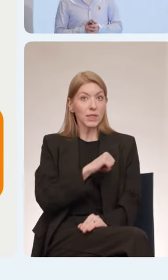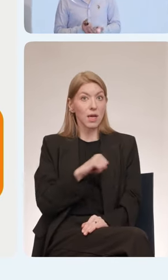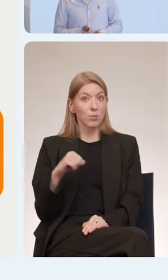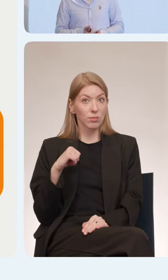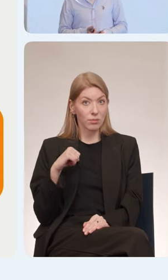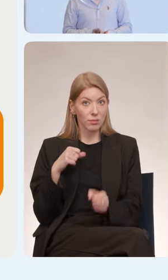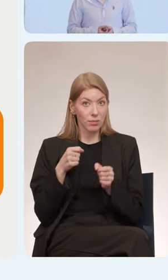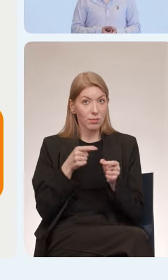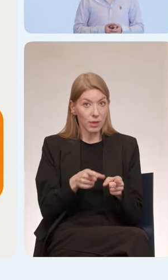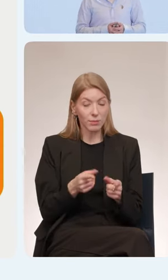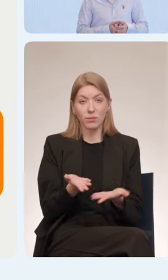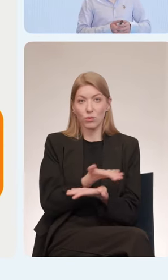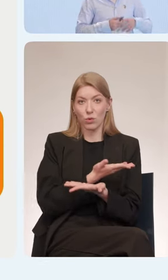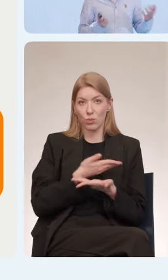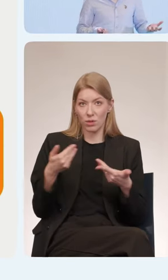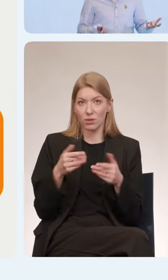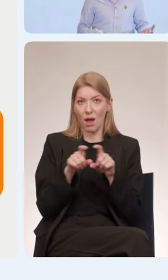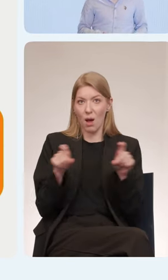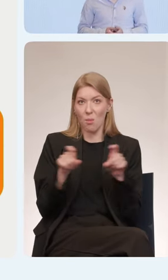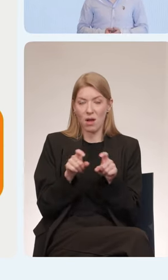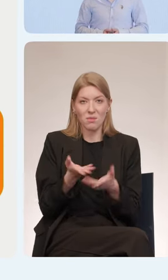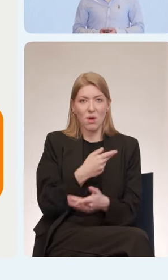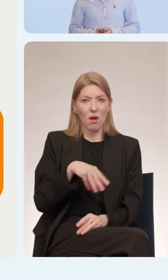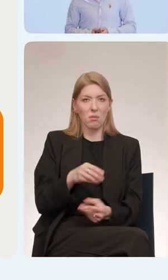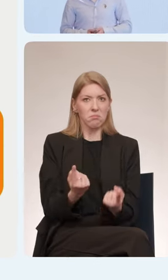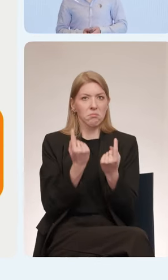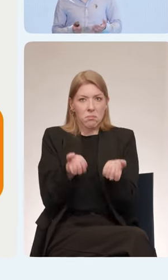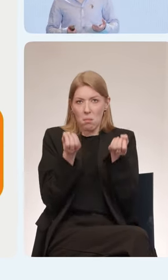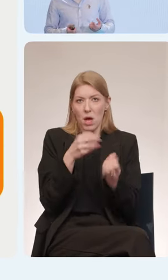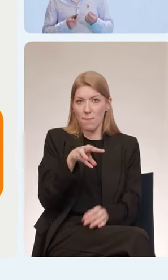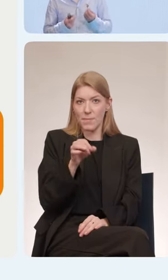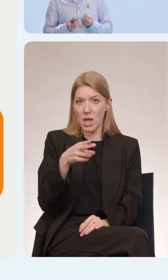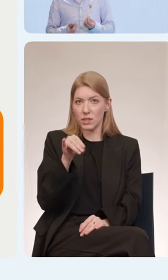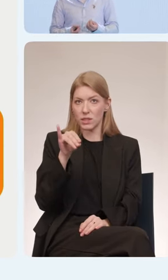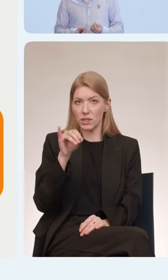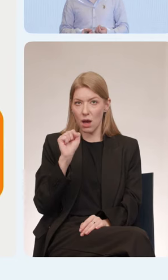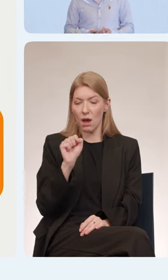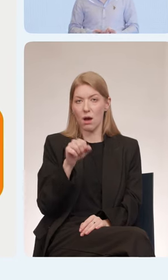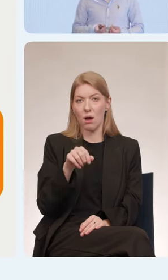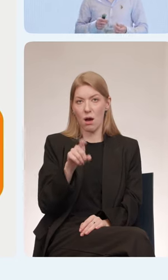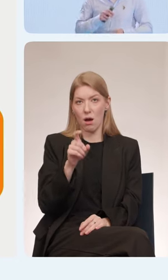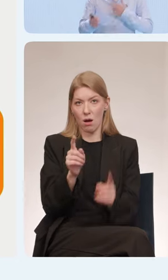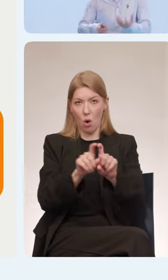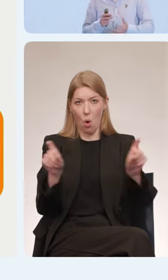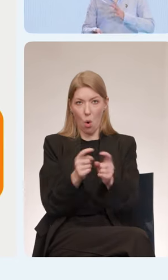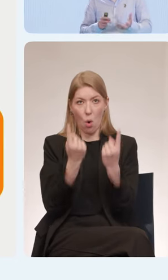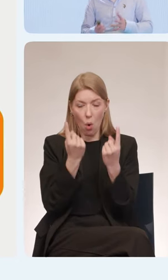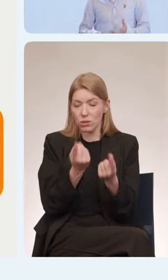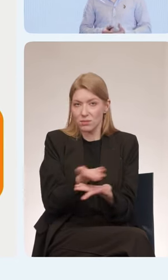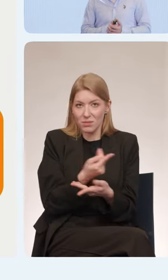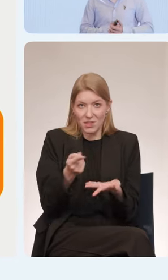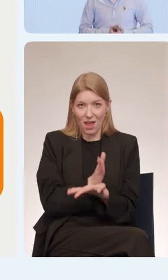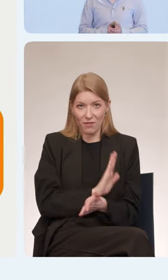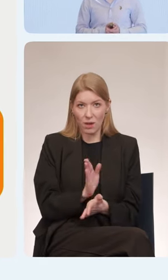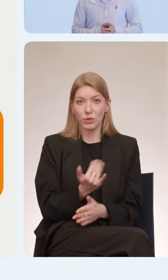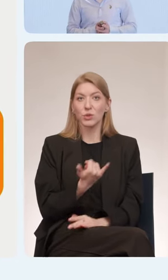все-таки IT-компания, да, мы не медиа-холдинг, и экспертизы создания контента, ну, у нас она, конечно,